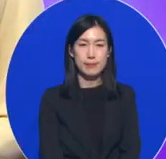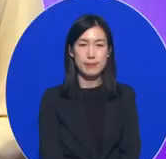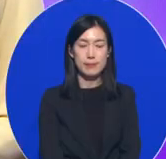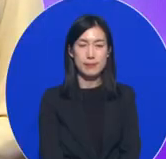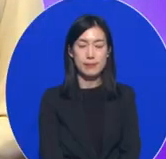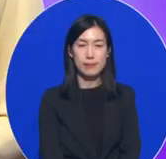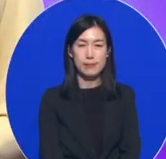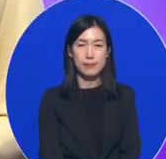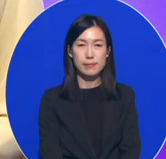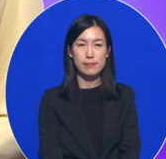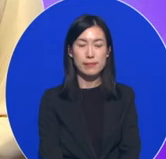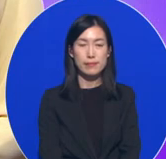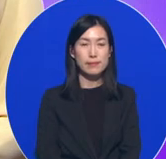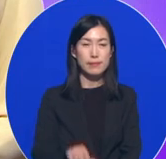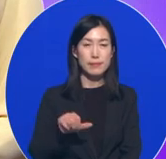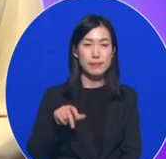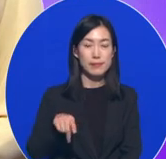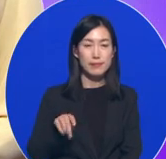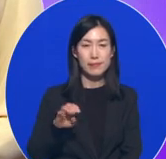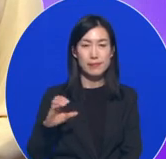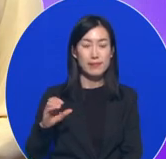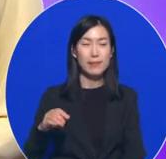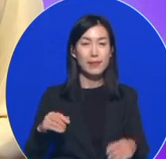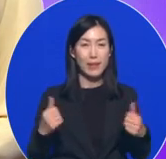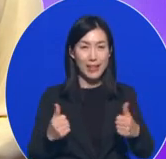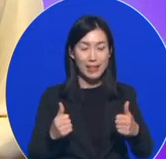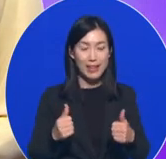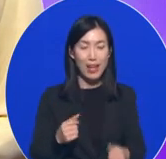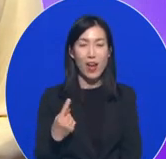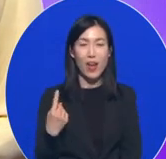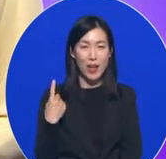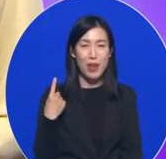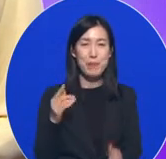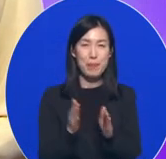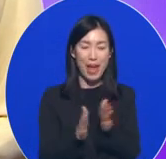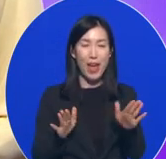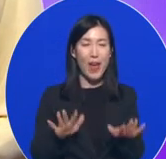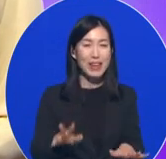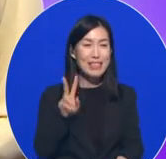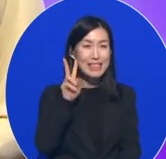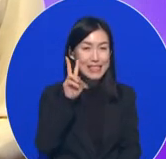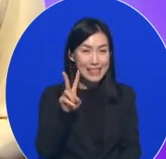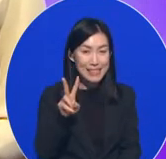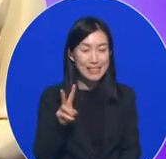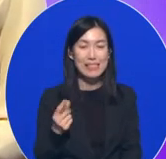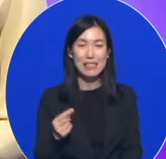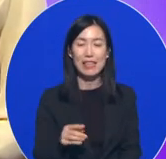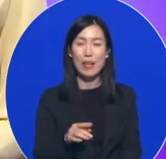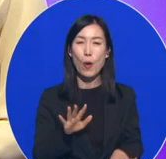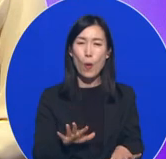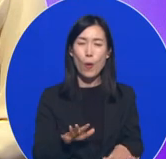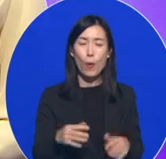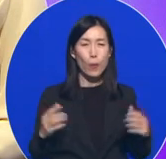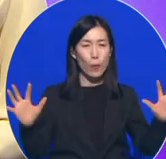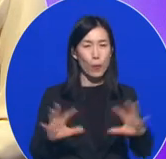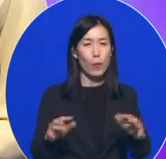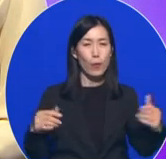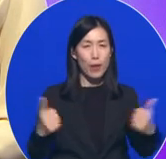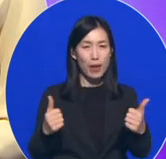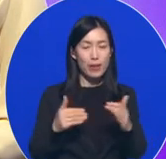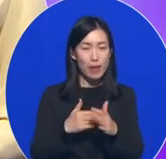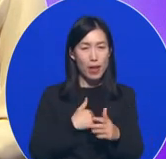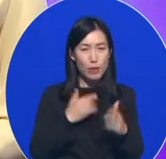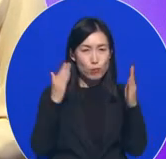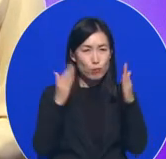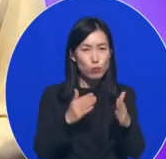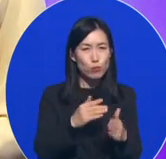네 앞서 보신 것처럼 에이펙 정상 회의가 이틀째에 접어들었습니다 취재 기자와 함께 이번 정상 회의에서 우리가 주목해야